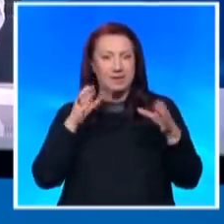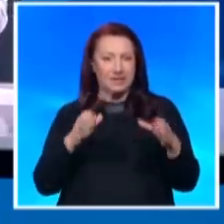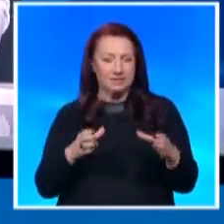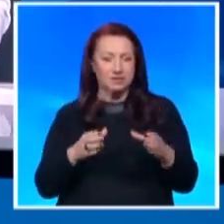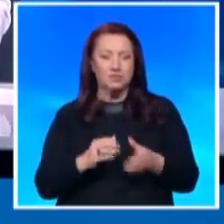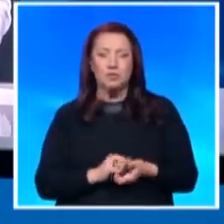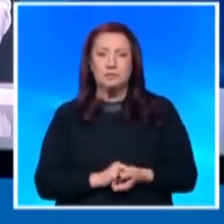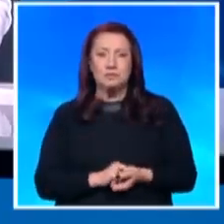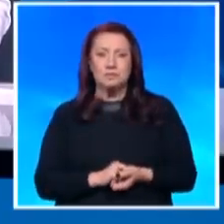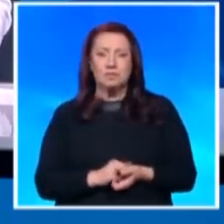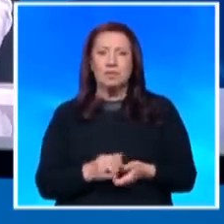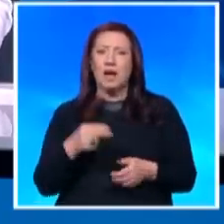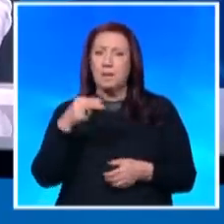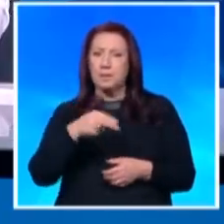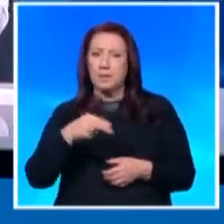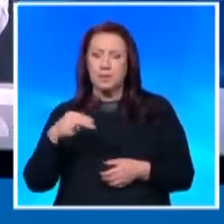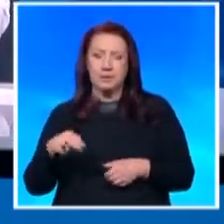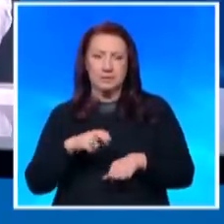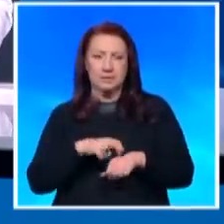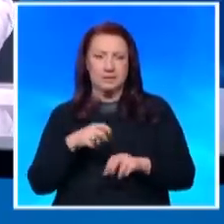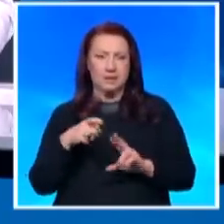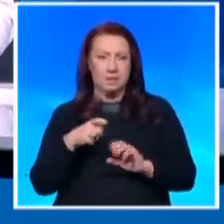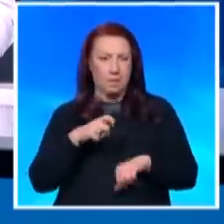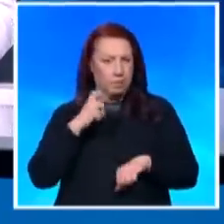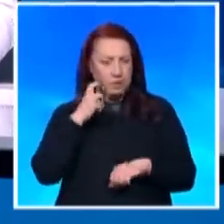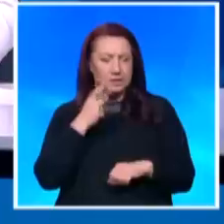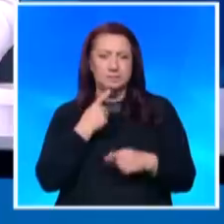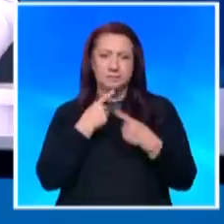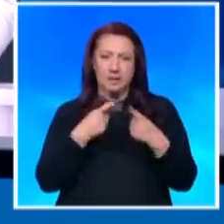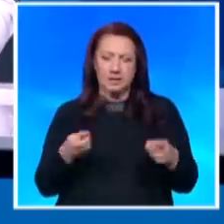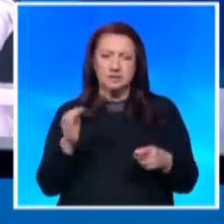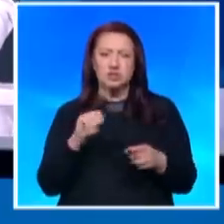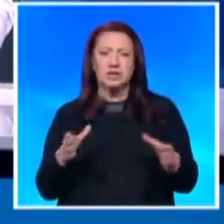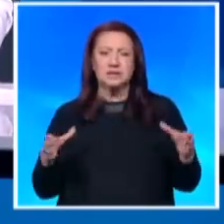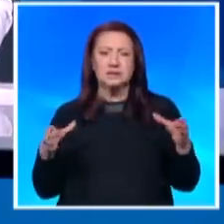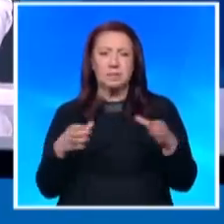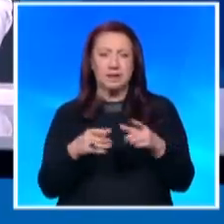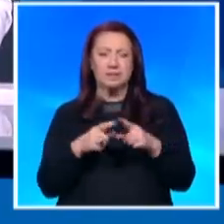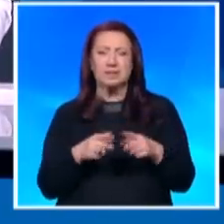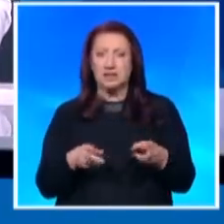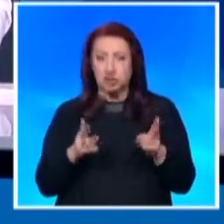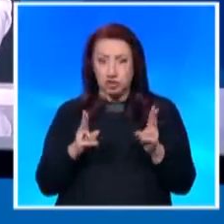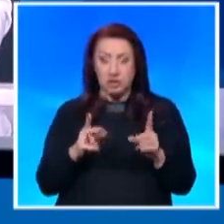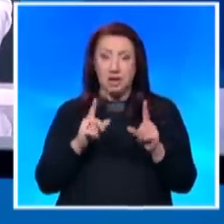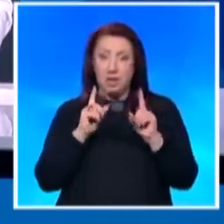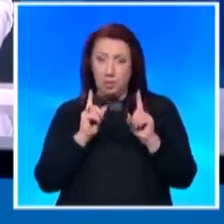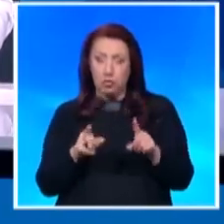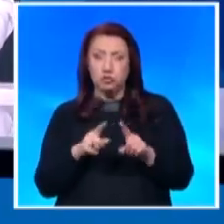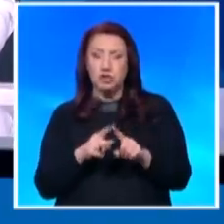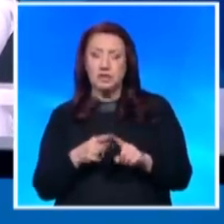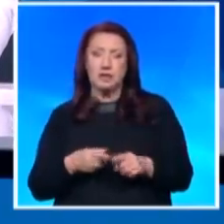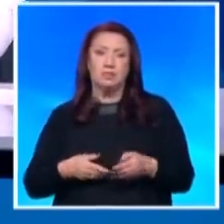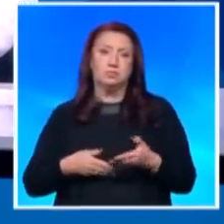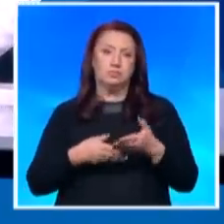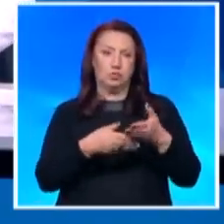правителство. Продължаваме промяната. Демократична България заявиха, че ще се съберат, за да решат могат ли да подадат ръка на ГЕРБ СДС